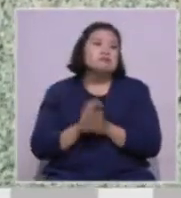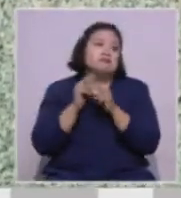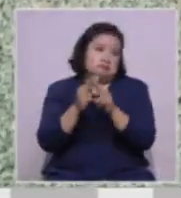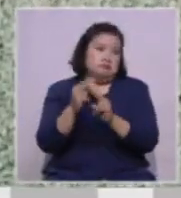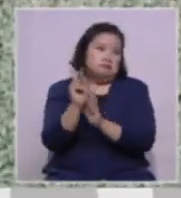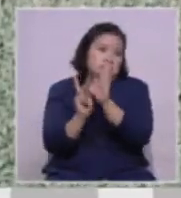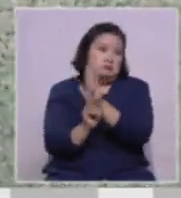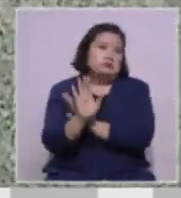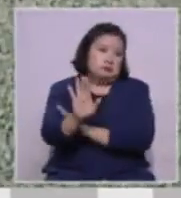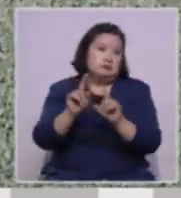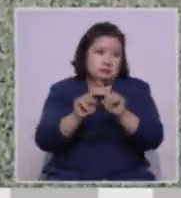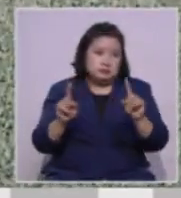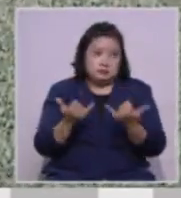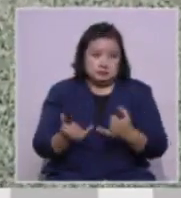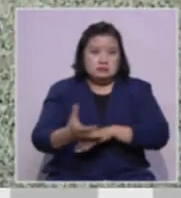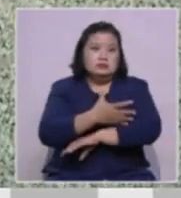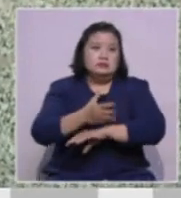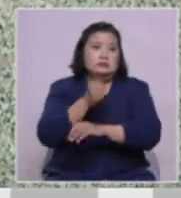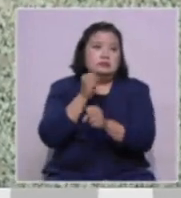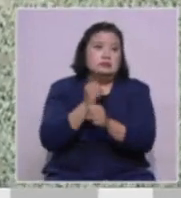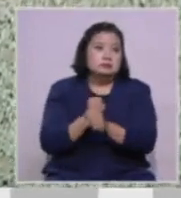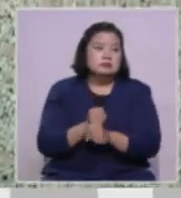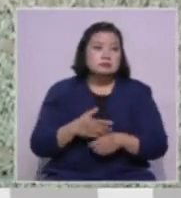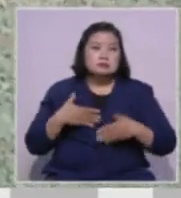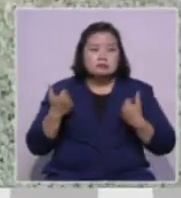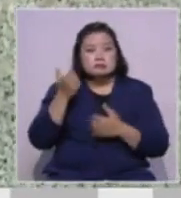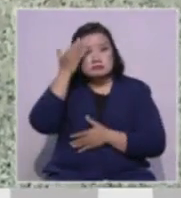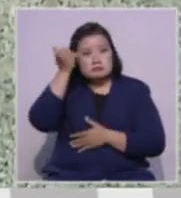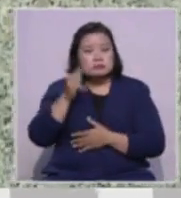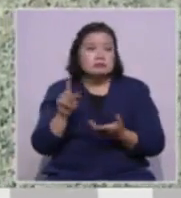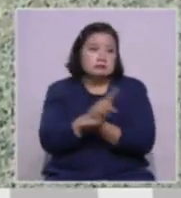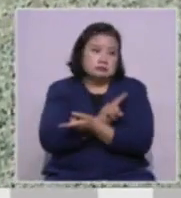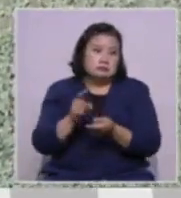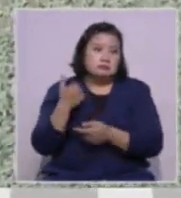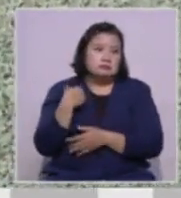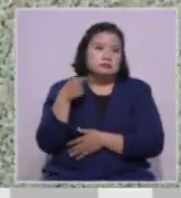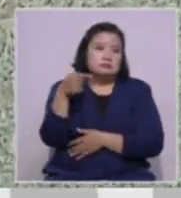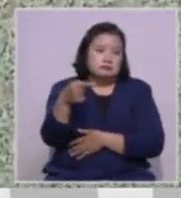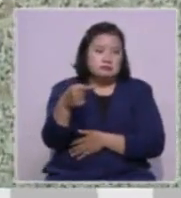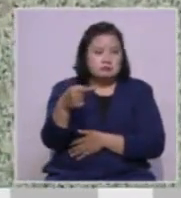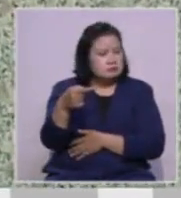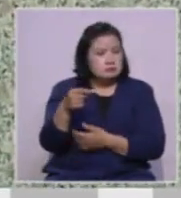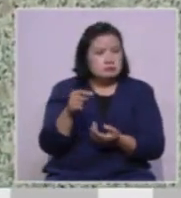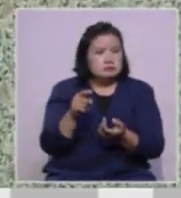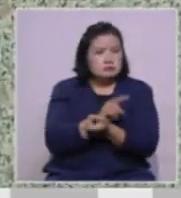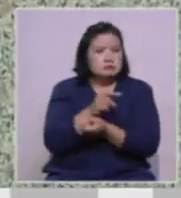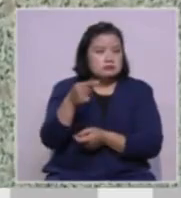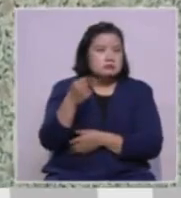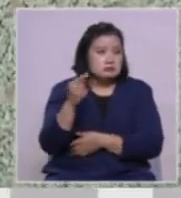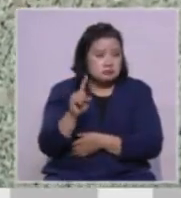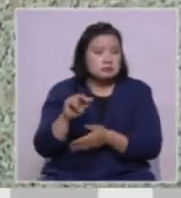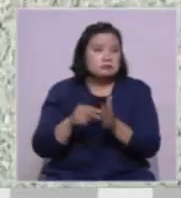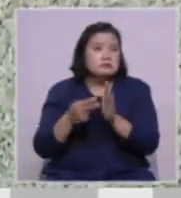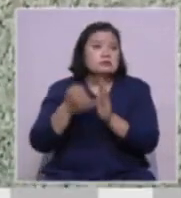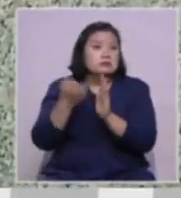าในแง่การเมืองเนี่ยก็เหมือนกับเข้ามาทำงานโดยต้นทุนทางสังคมซึ่งติดล บ นะครับซึ่งคำว่าต้นทุนทางสังคมที่ติดลบไม่ได้แปลว่าคุณธรรมนัสเขาผิดนะครับแต่ว่